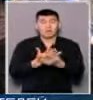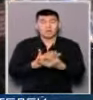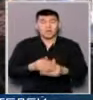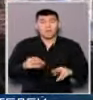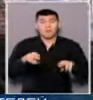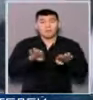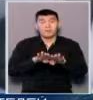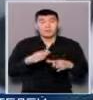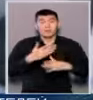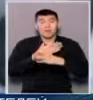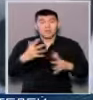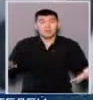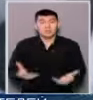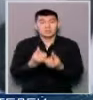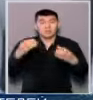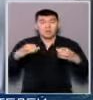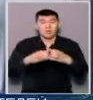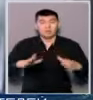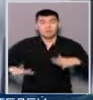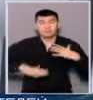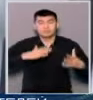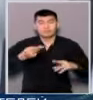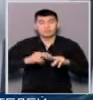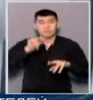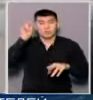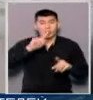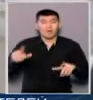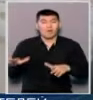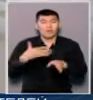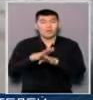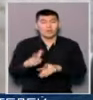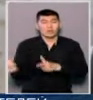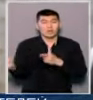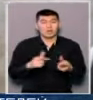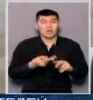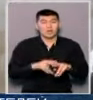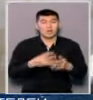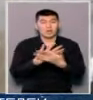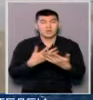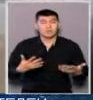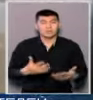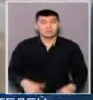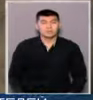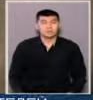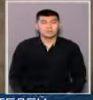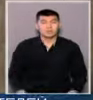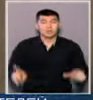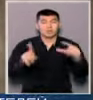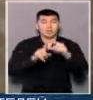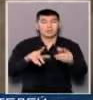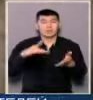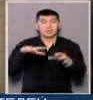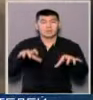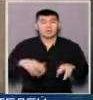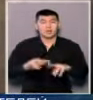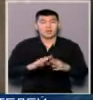Сотрудники оперативно-спасательного отряда проходят предварительную подготовку, чтобы быть в полной готовности при любых инцидентах. По словам заместителя